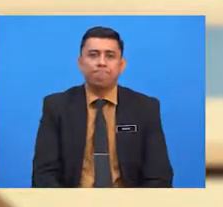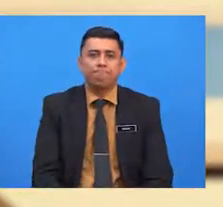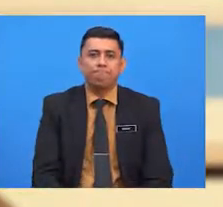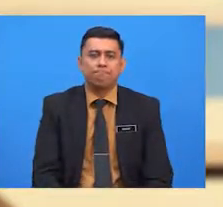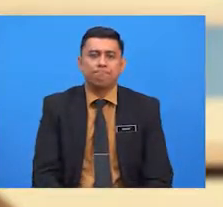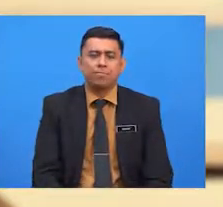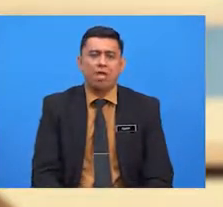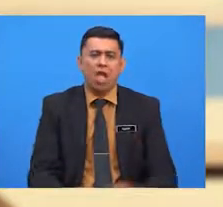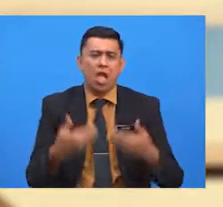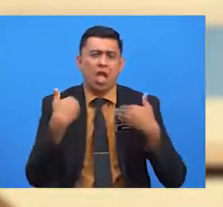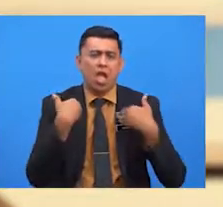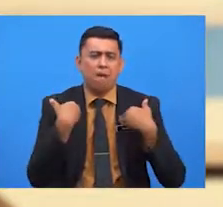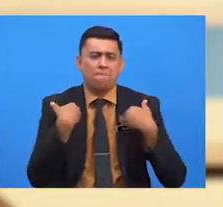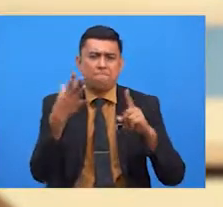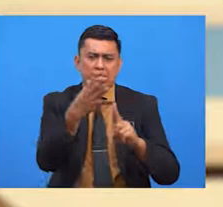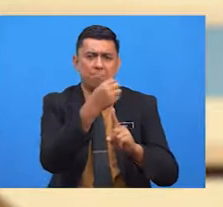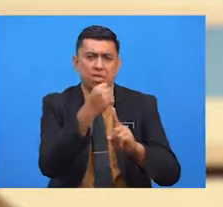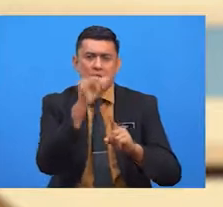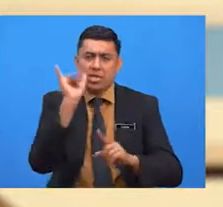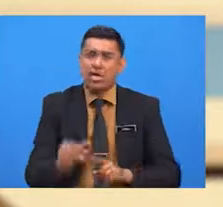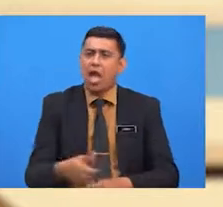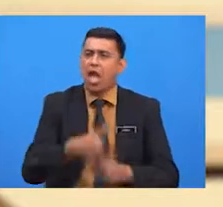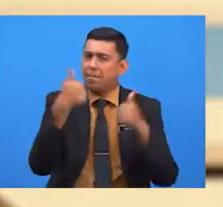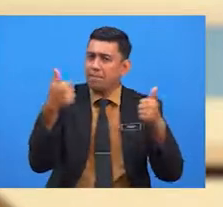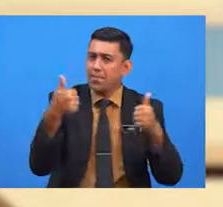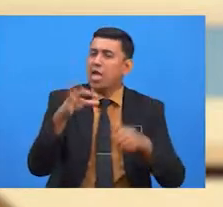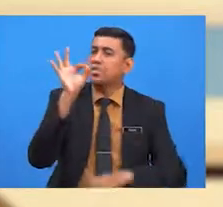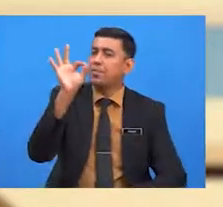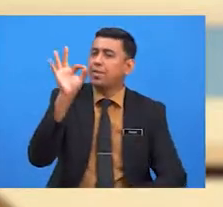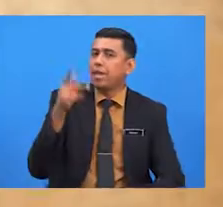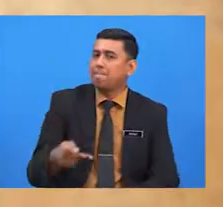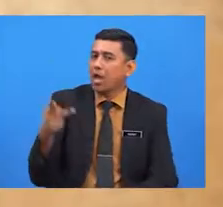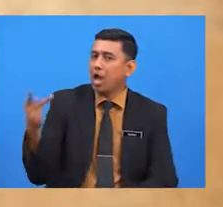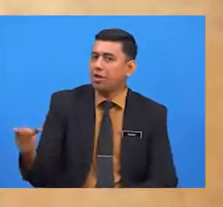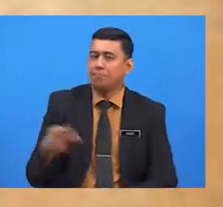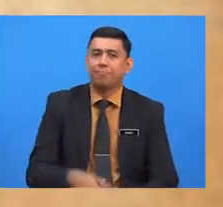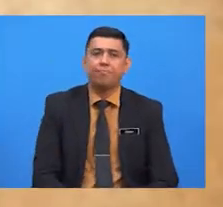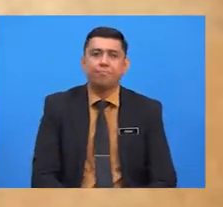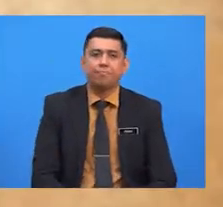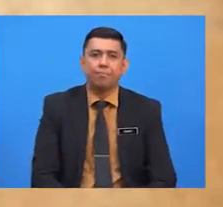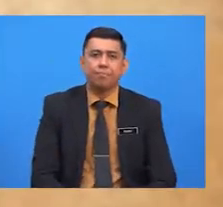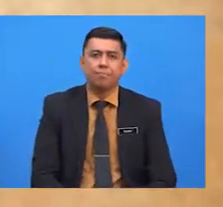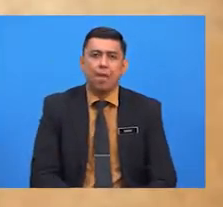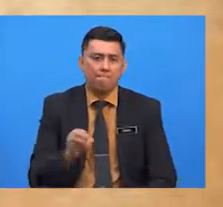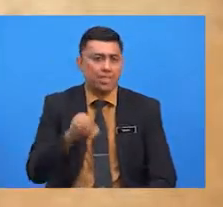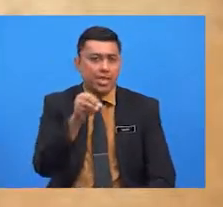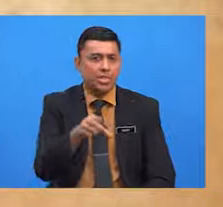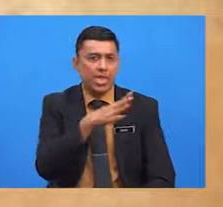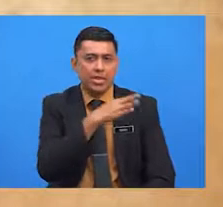merangkumi pencapaian yang hebat dalam 9 perkara. Pertanian dan